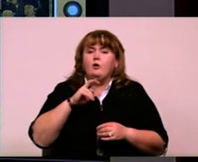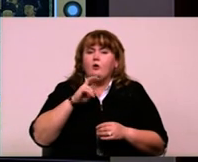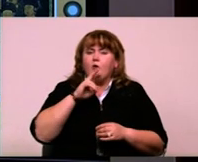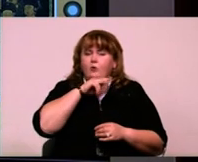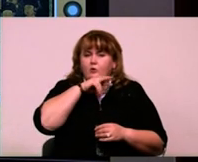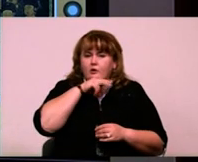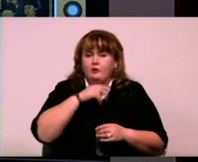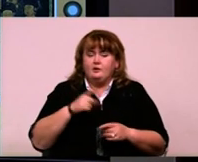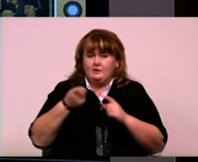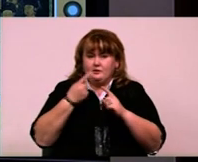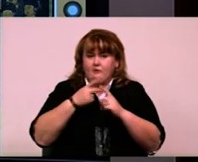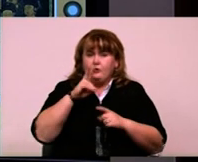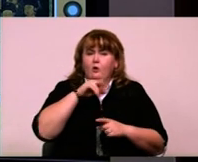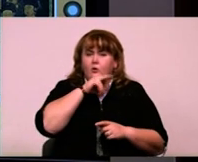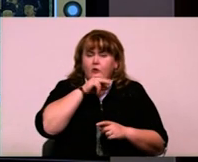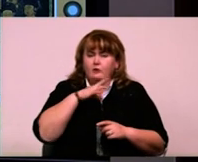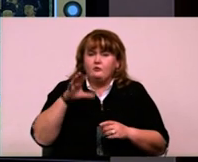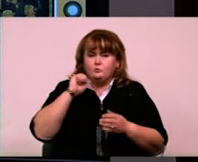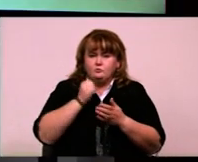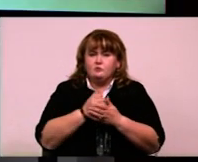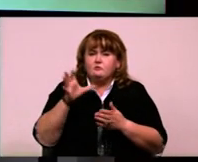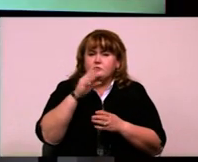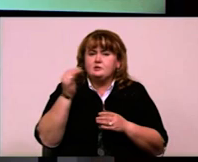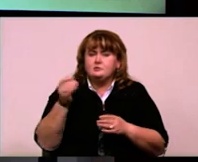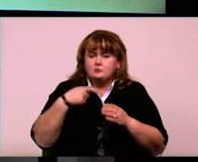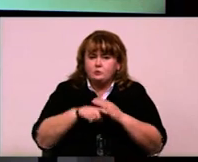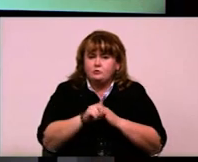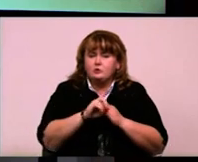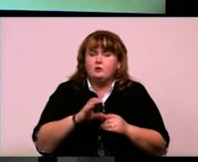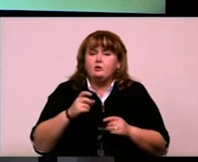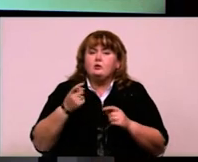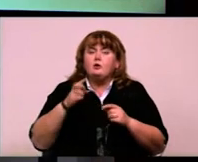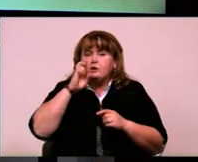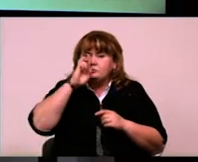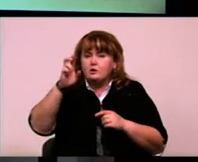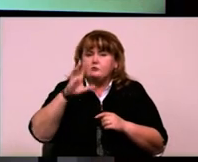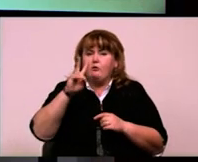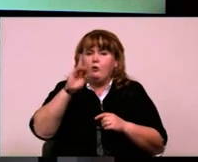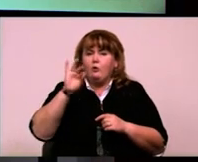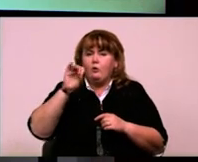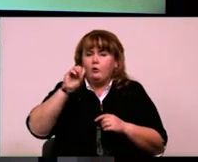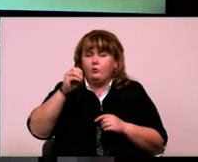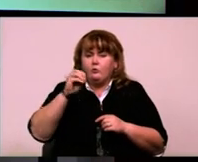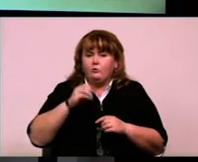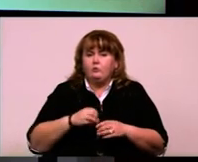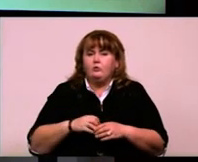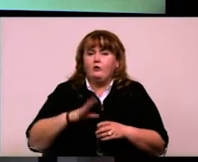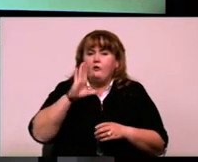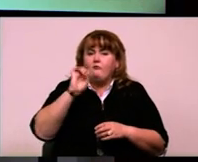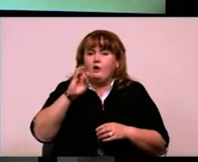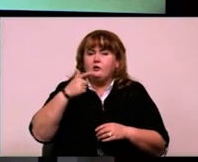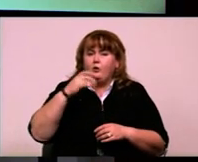Название Кореи, как утверждают многие источники, происходит именно от государства Корё. Ван